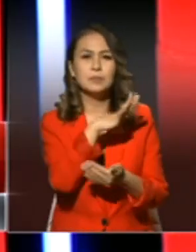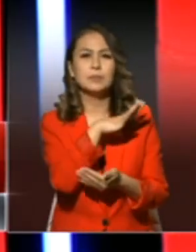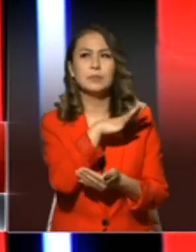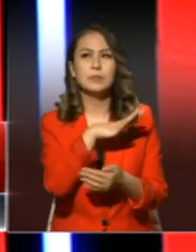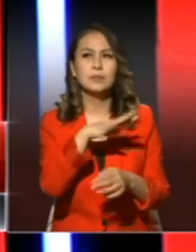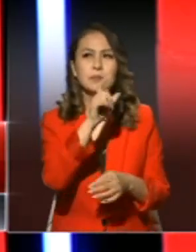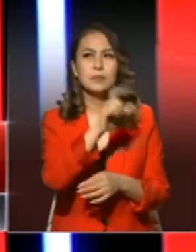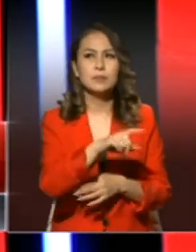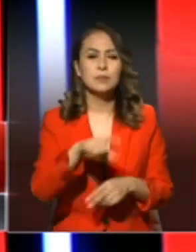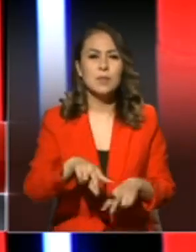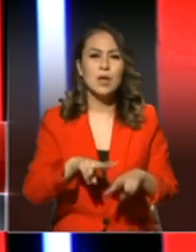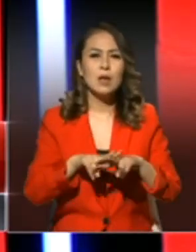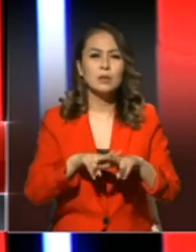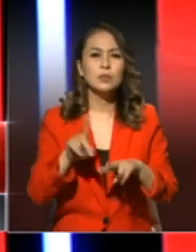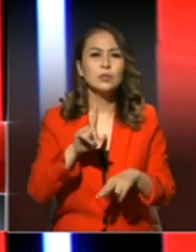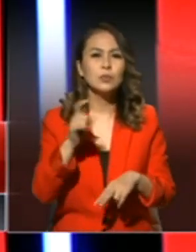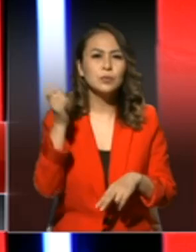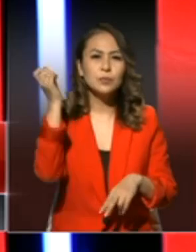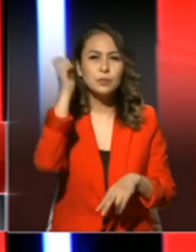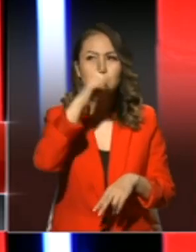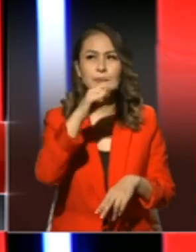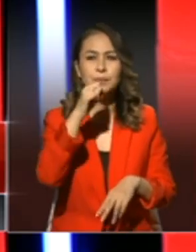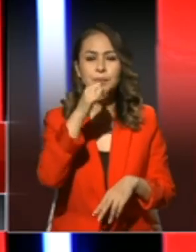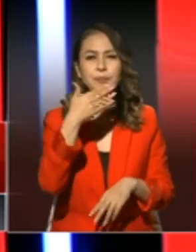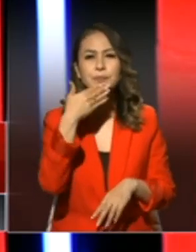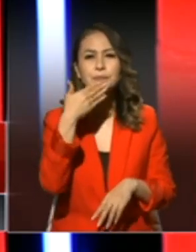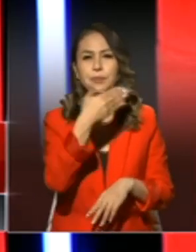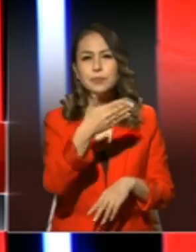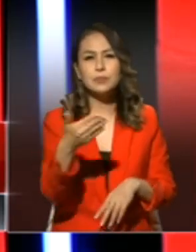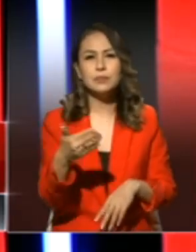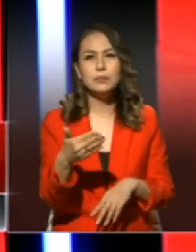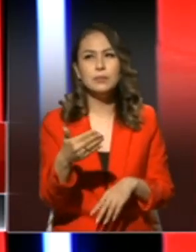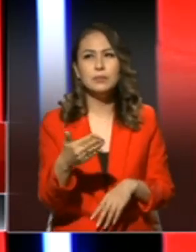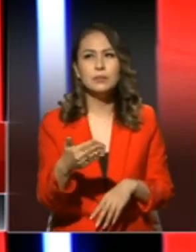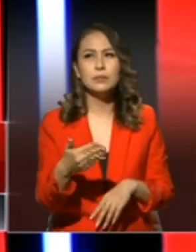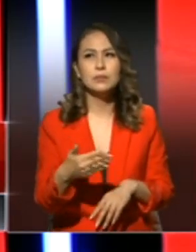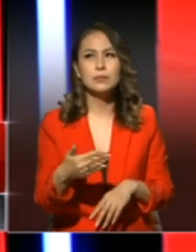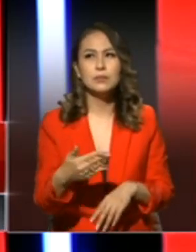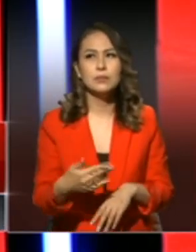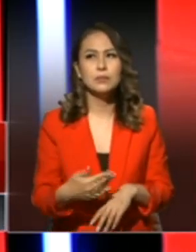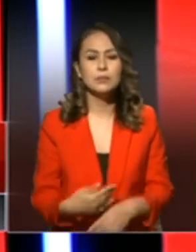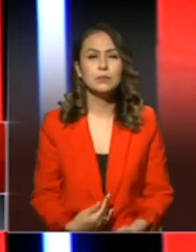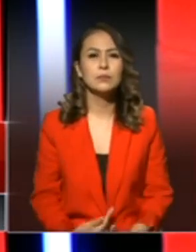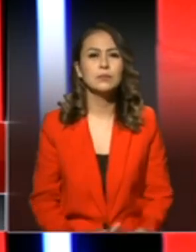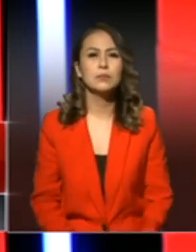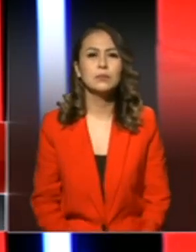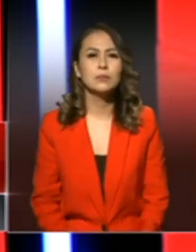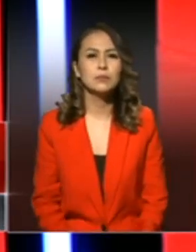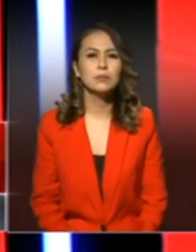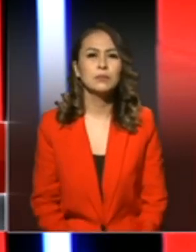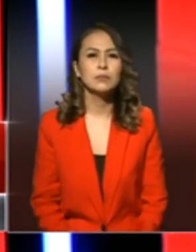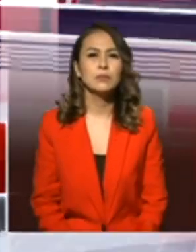жұрт, осы әсіресе астаналықтар не ойлайды деген сұрақты қала көшелерінде жүріп сұраған едік. Тыңдап көрсеңіздер.